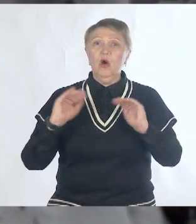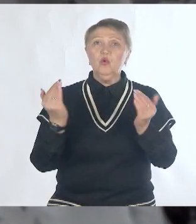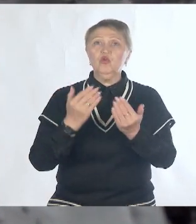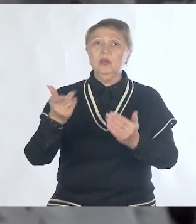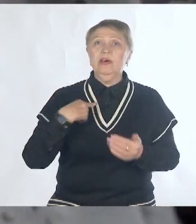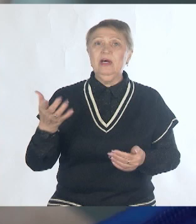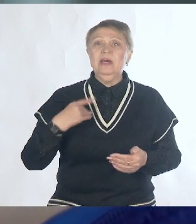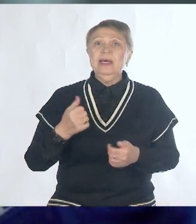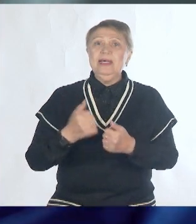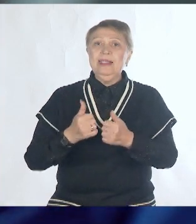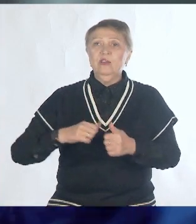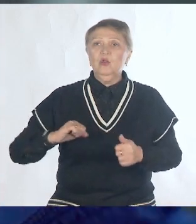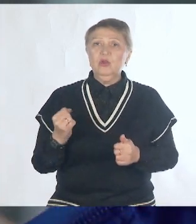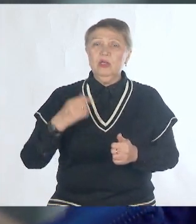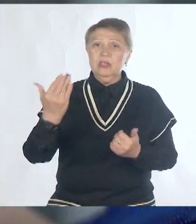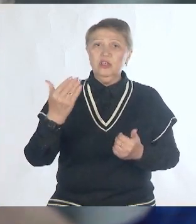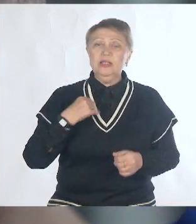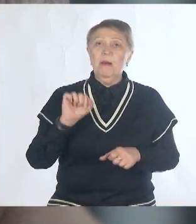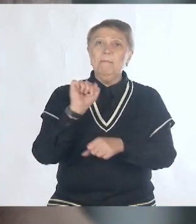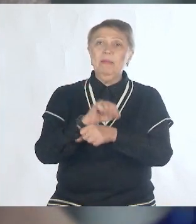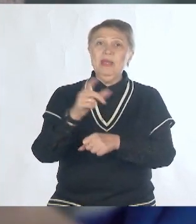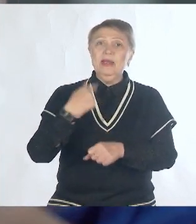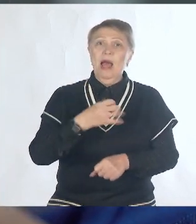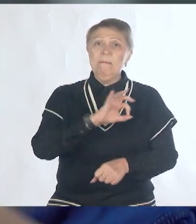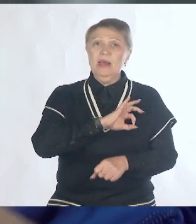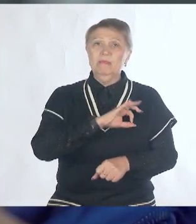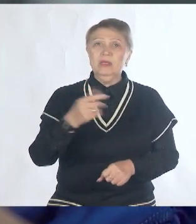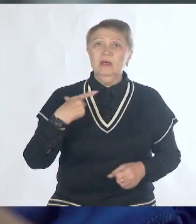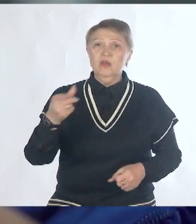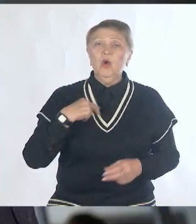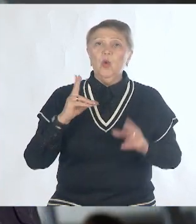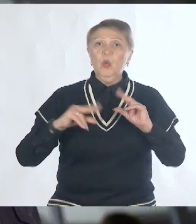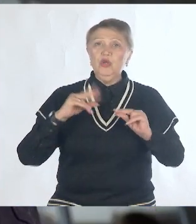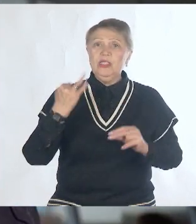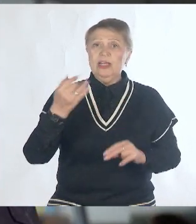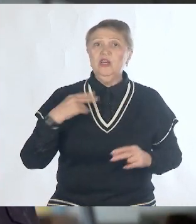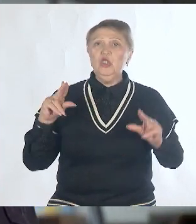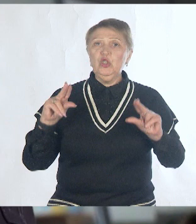он победитель национального чемпионата абилимпикс преподаватель и счастливый человек